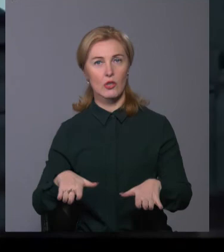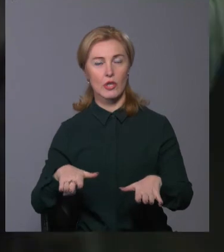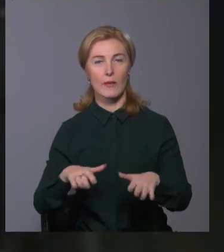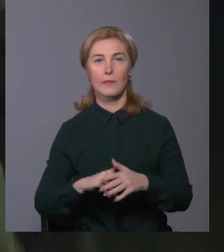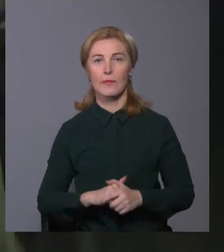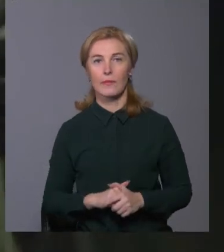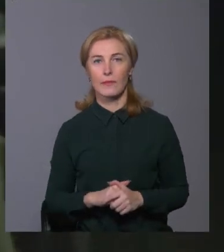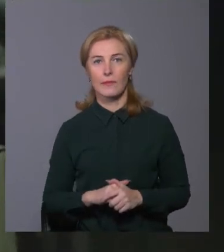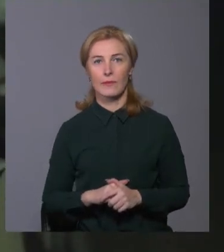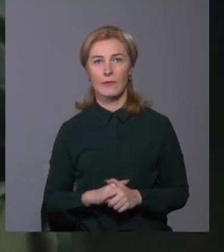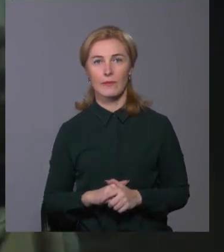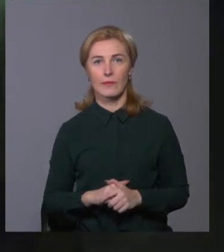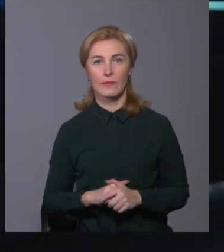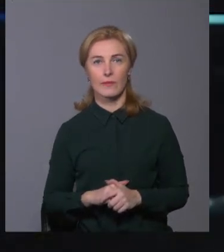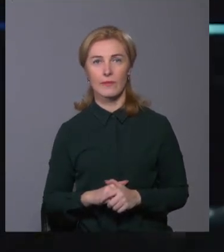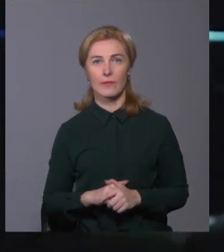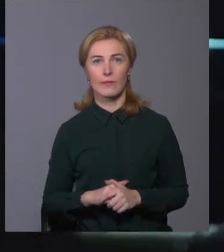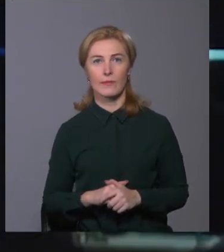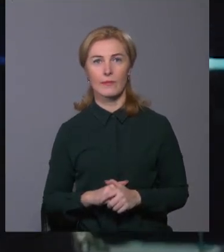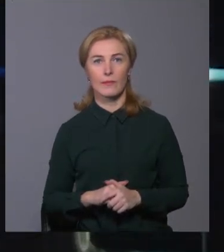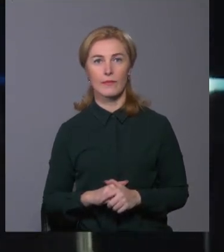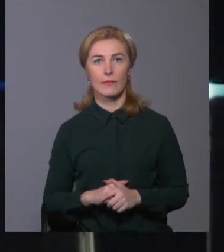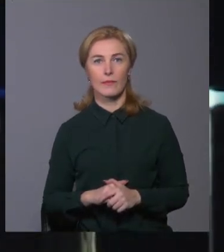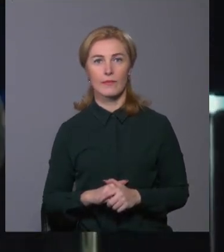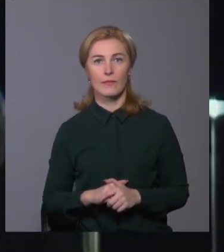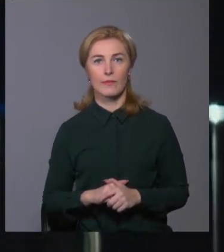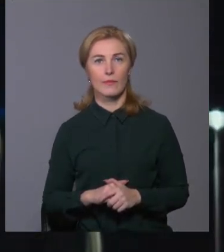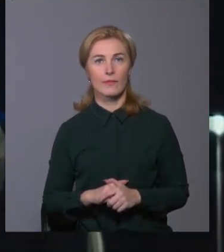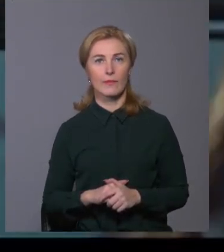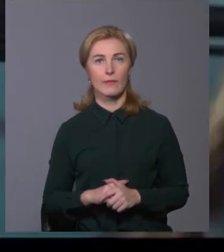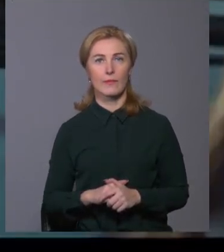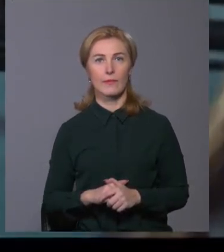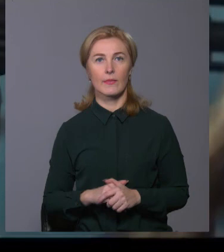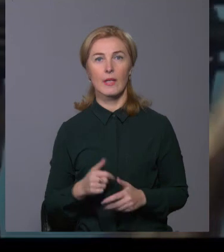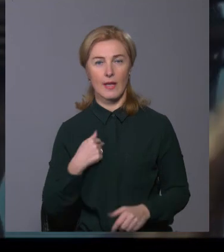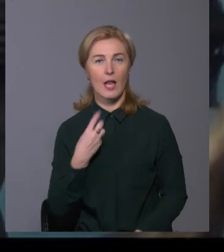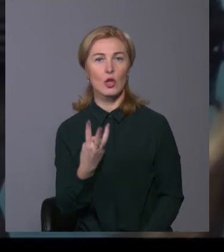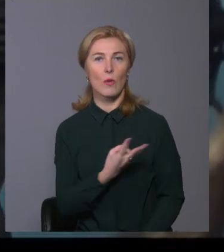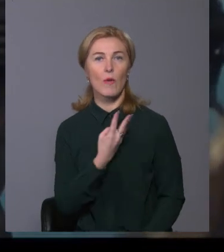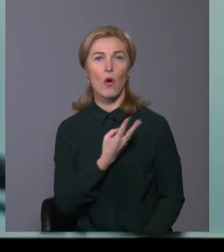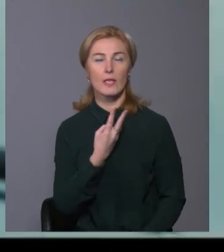Є добровольці.